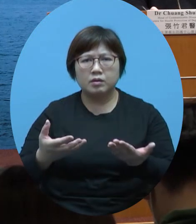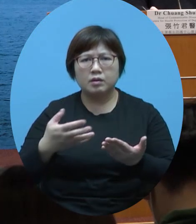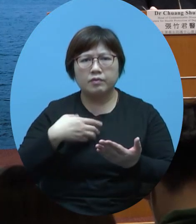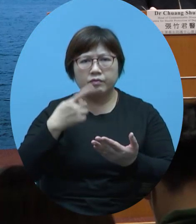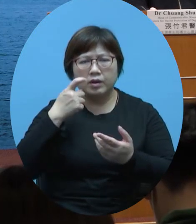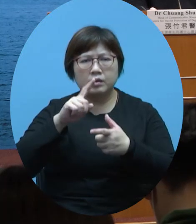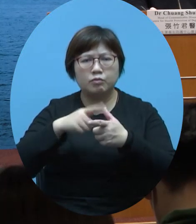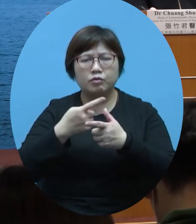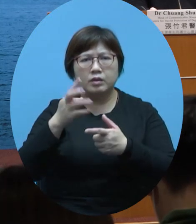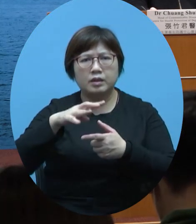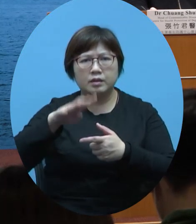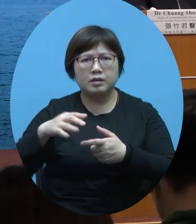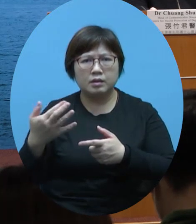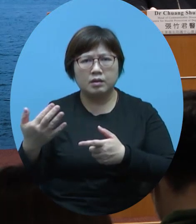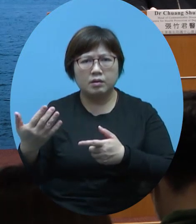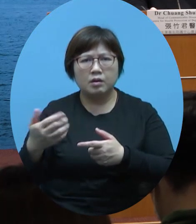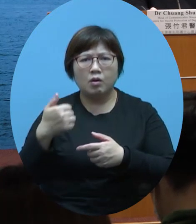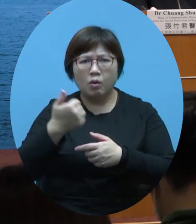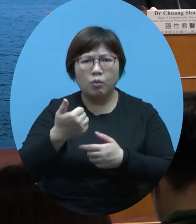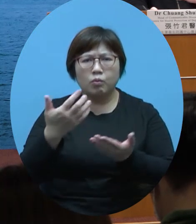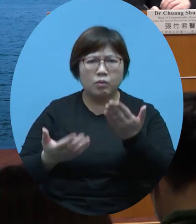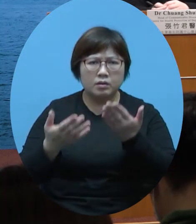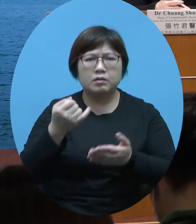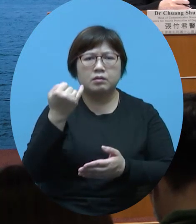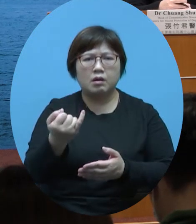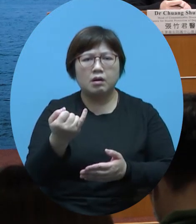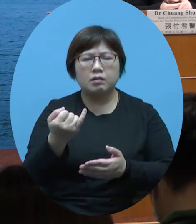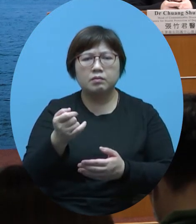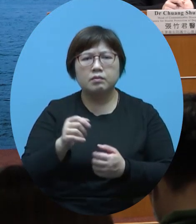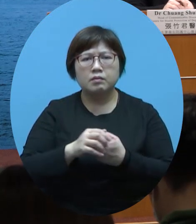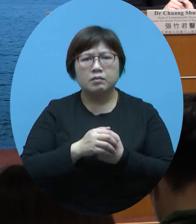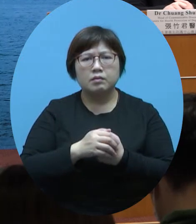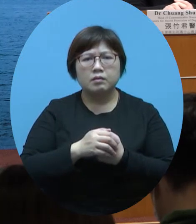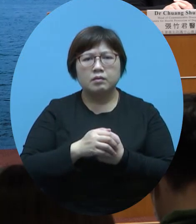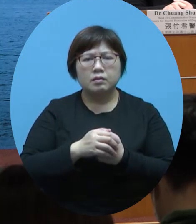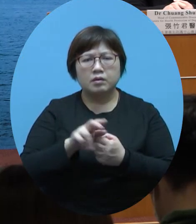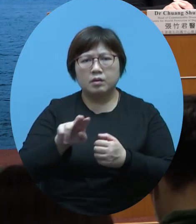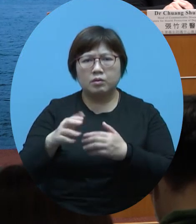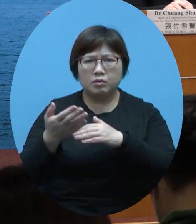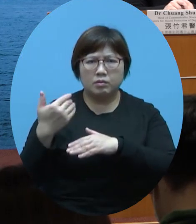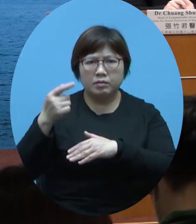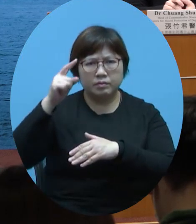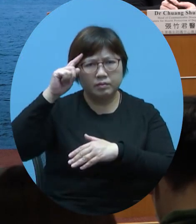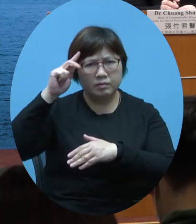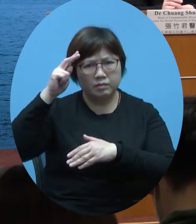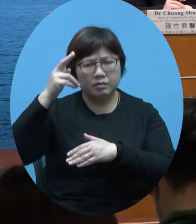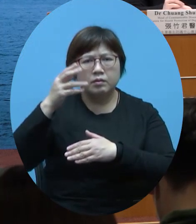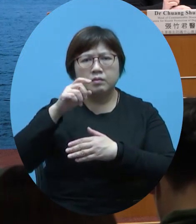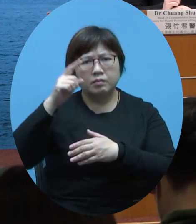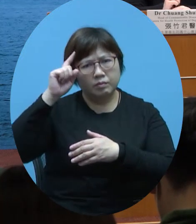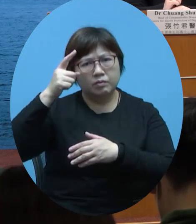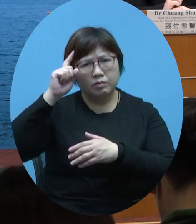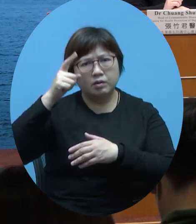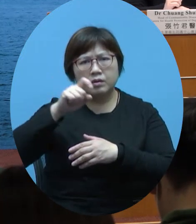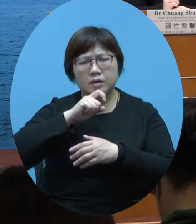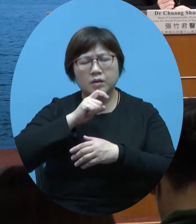月四千幾，係咪即係好定差咧？即係因為即係睇翻過去幾日都有每日都可以